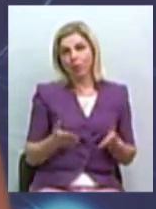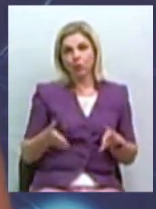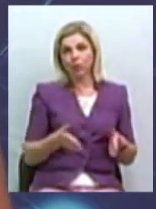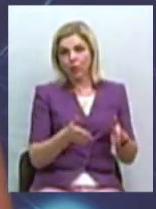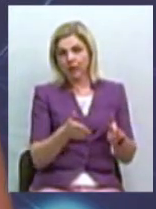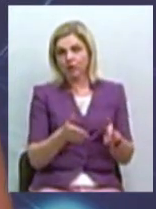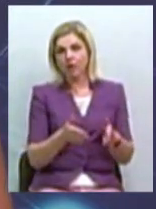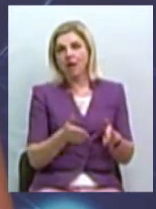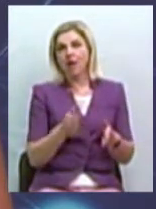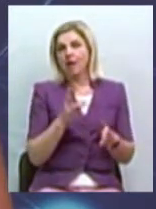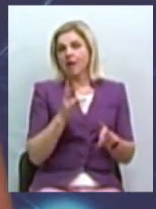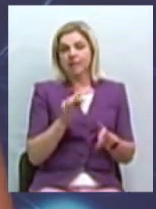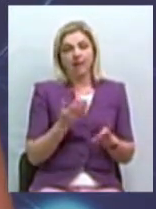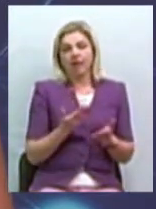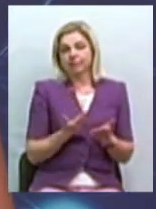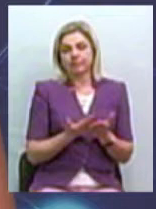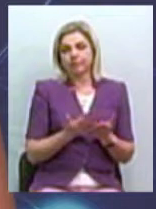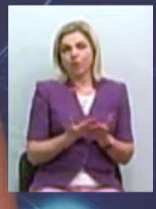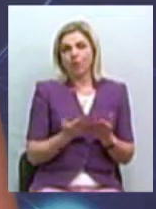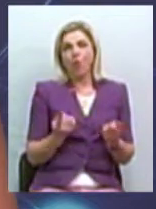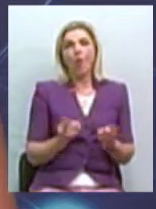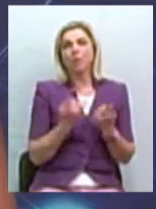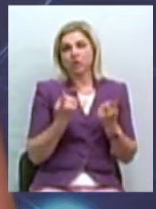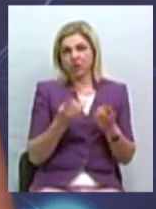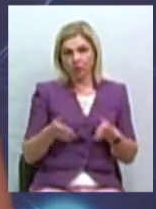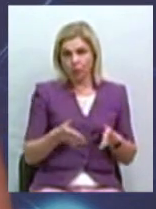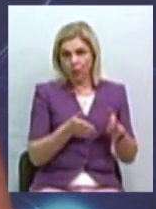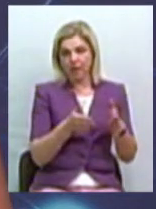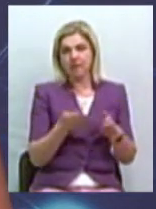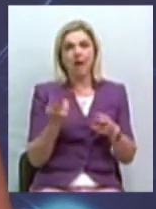не наприклад, не облаштована спеціальними